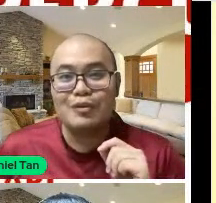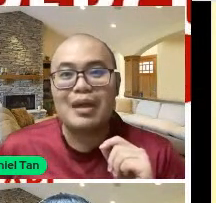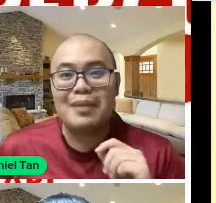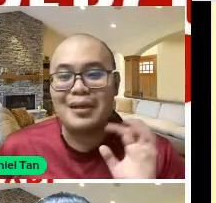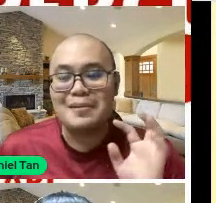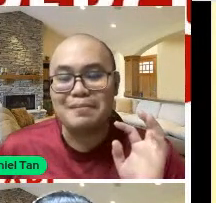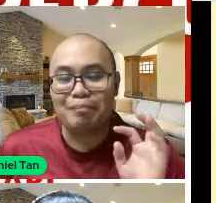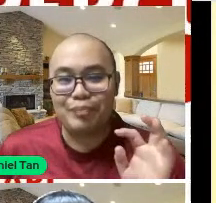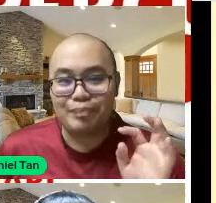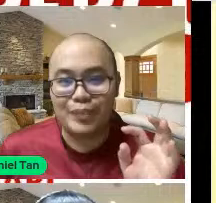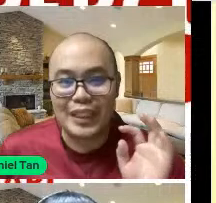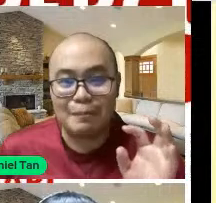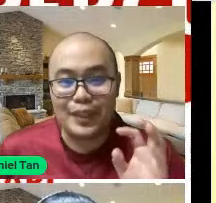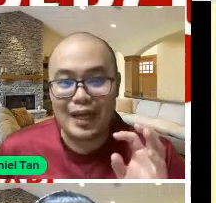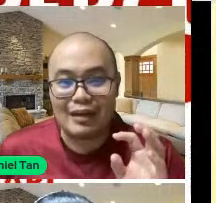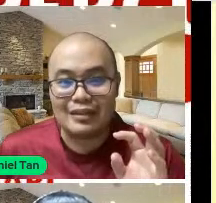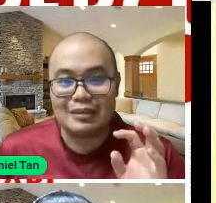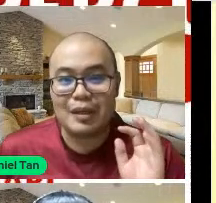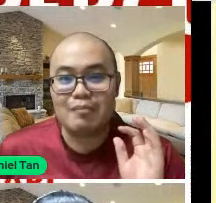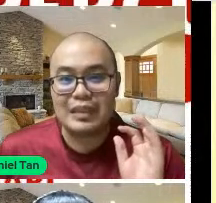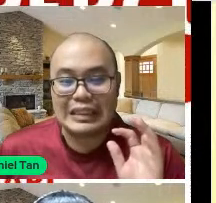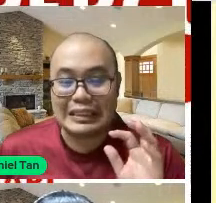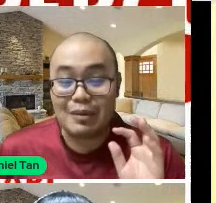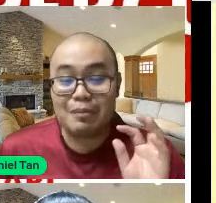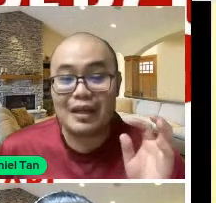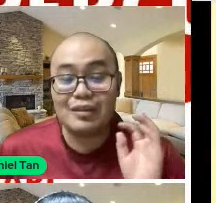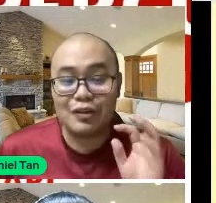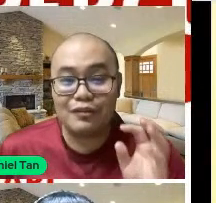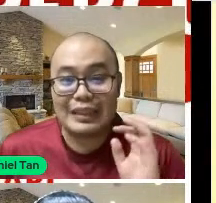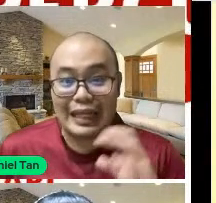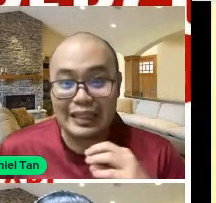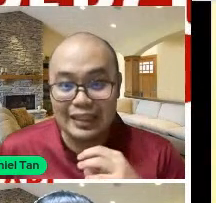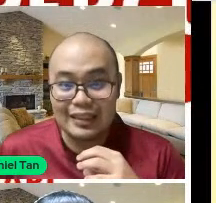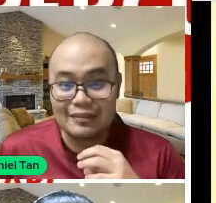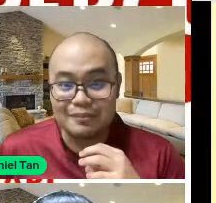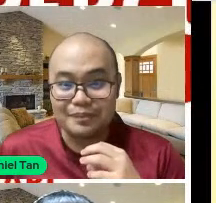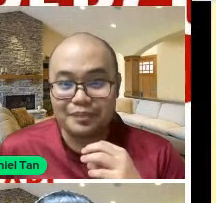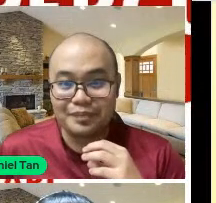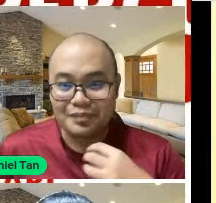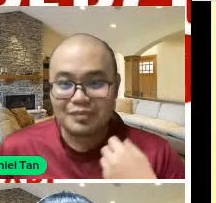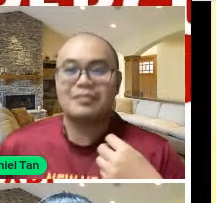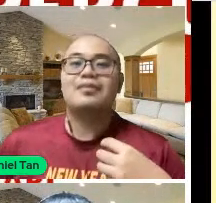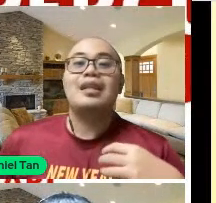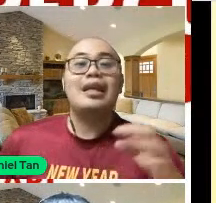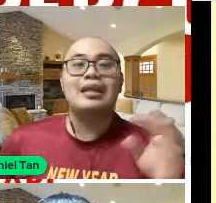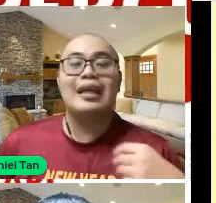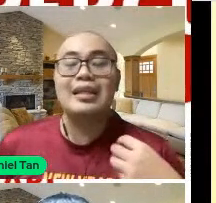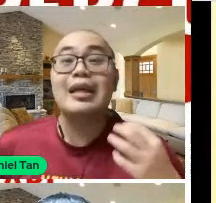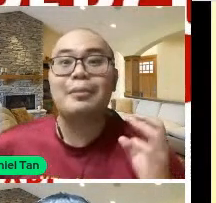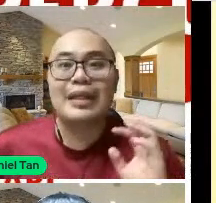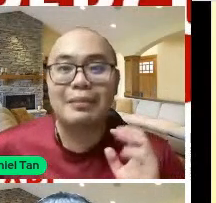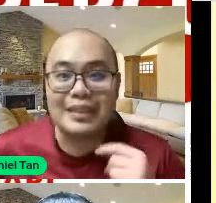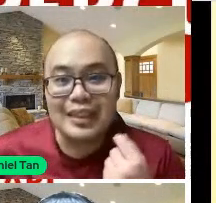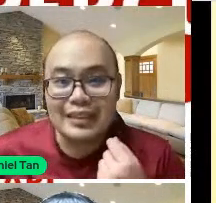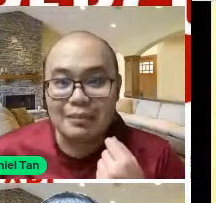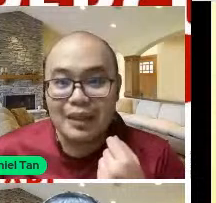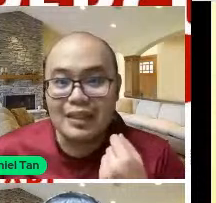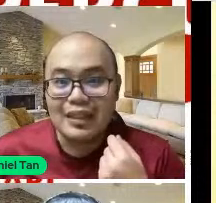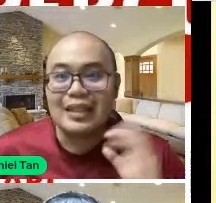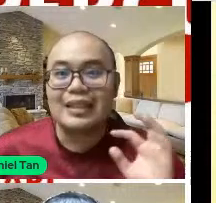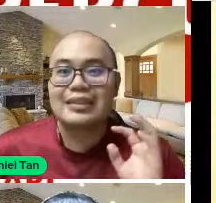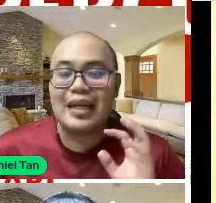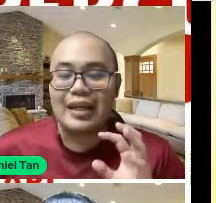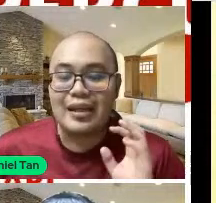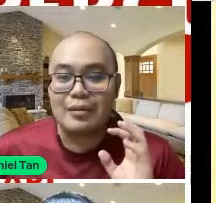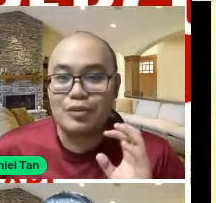masa itu memang pgpr sebab disebabkan komik nanti Ndan pada masa yang